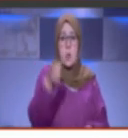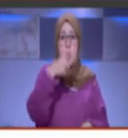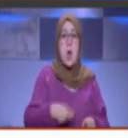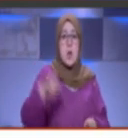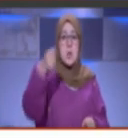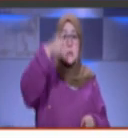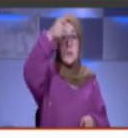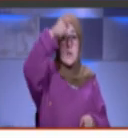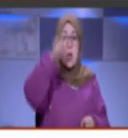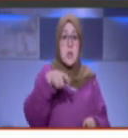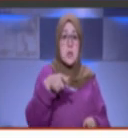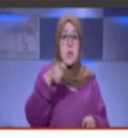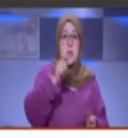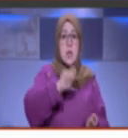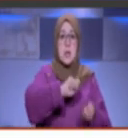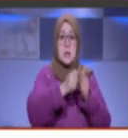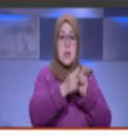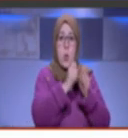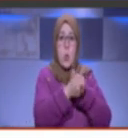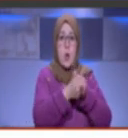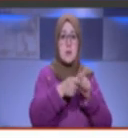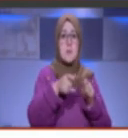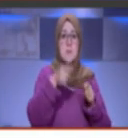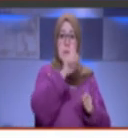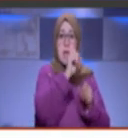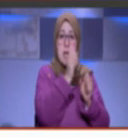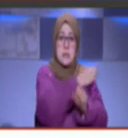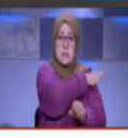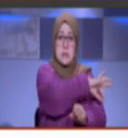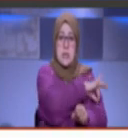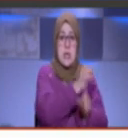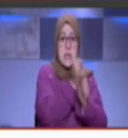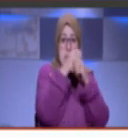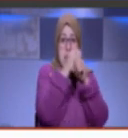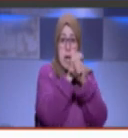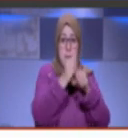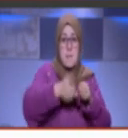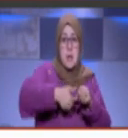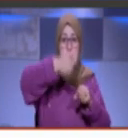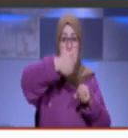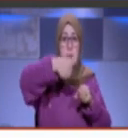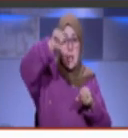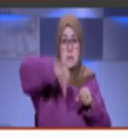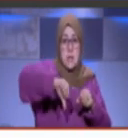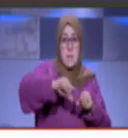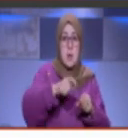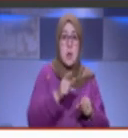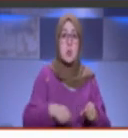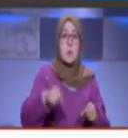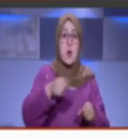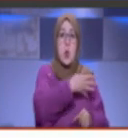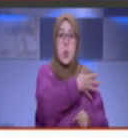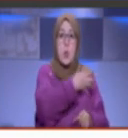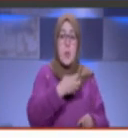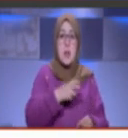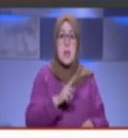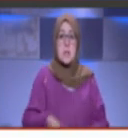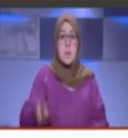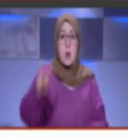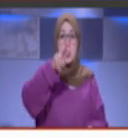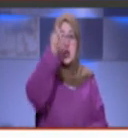الحالات التي تحولت نتائج تحاليلها معمليا من إيجابية إلى سلبية لتصبح 427